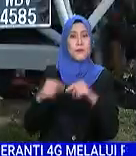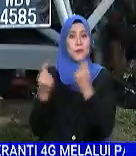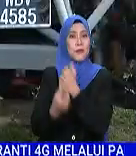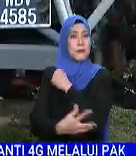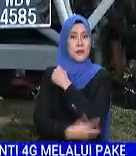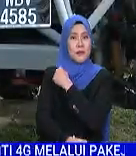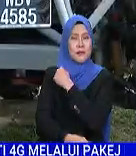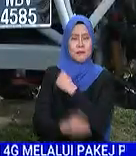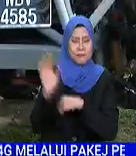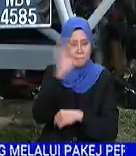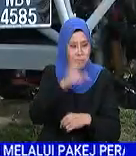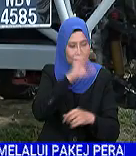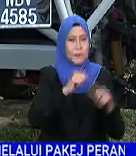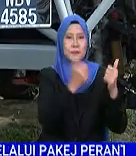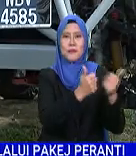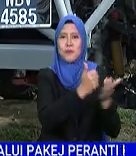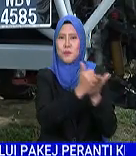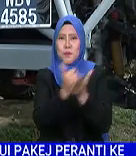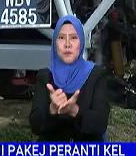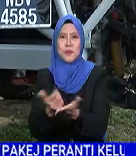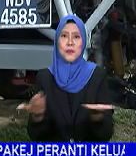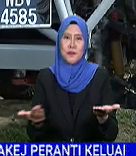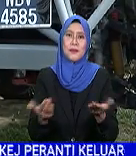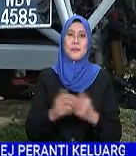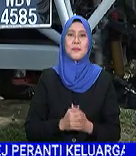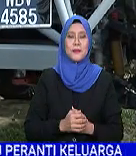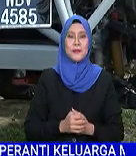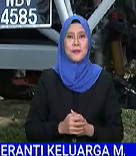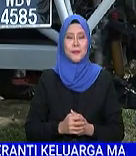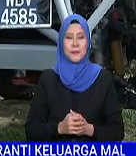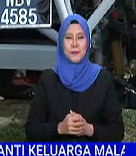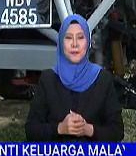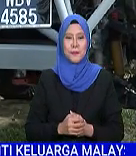itu tercari-cari agensi agama bagi mendapatkan bantuan.